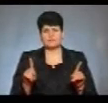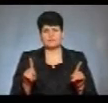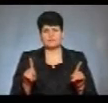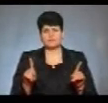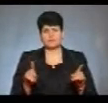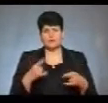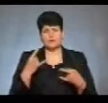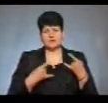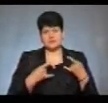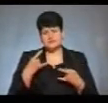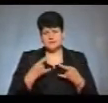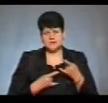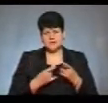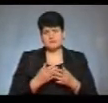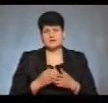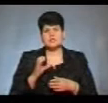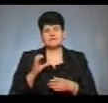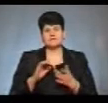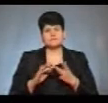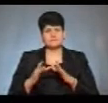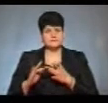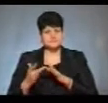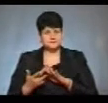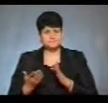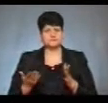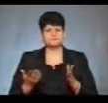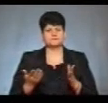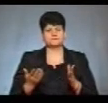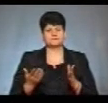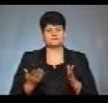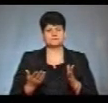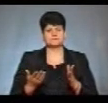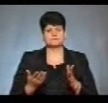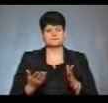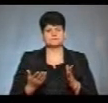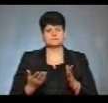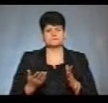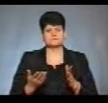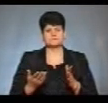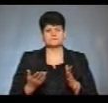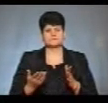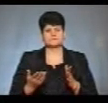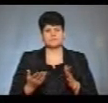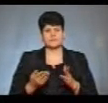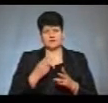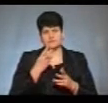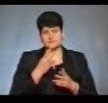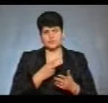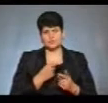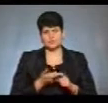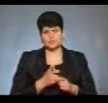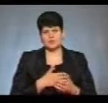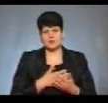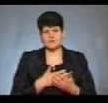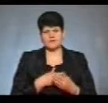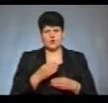по телевізійних каналах, в соцмережах. От, достатньо серйозно зараз активність в